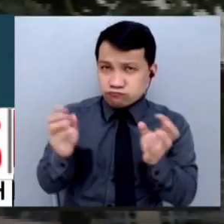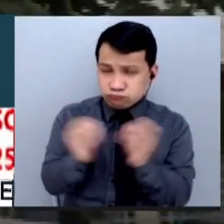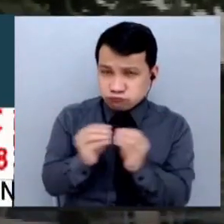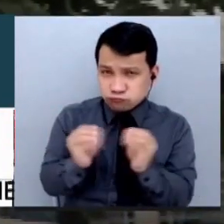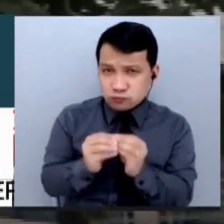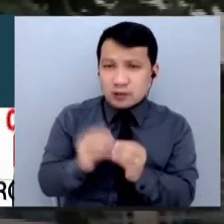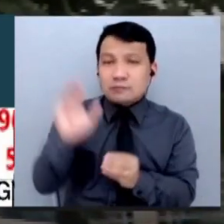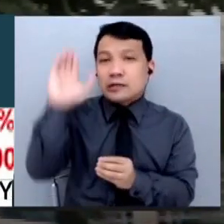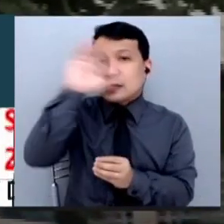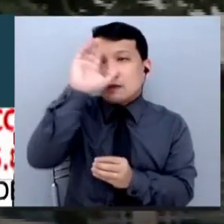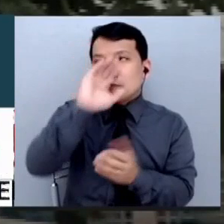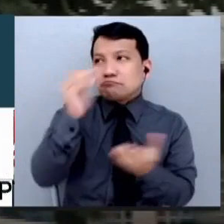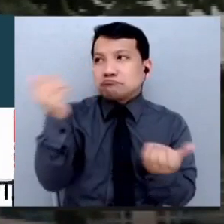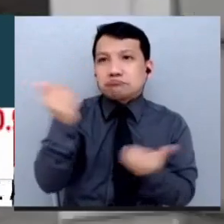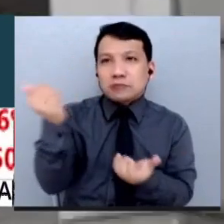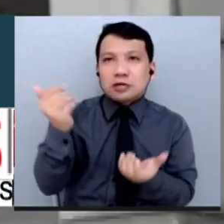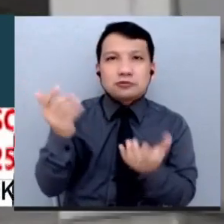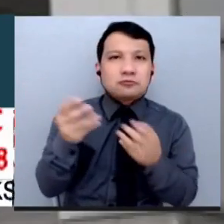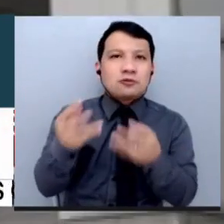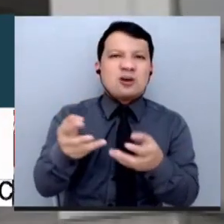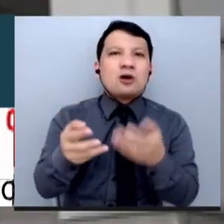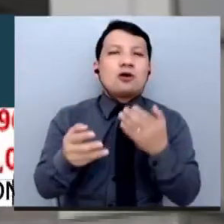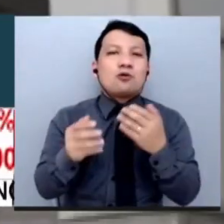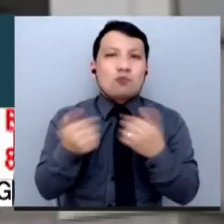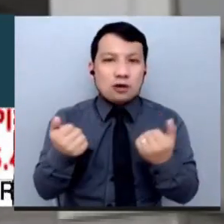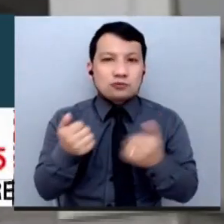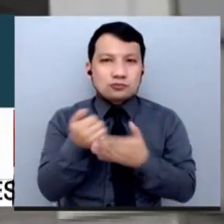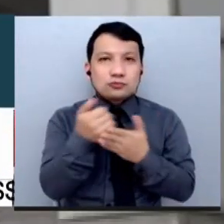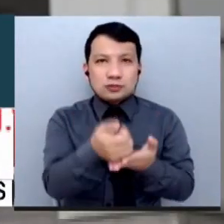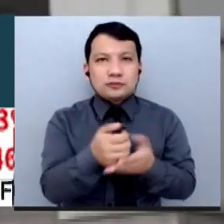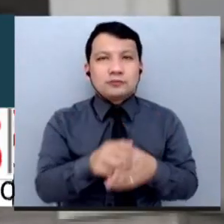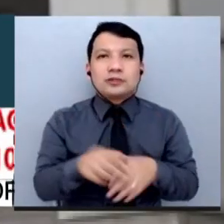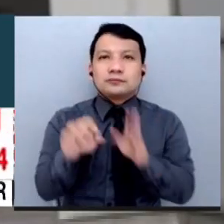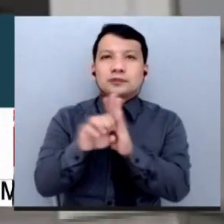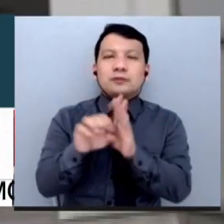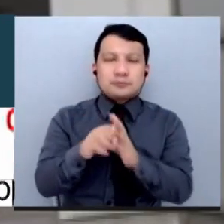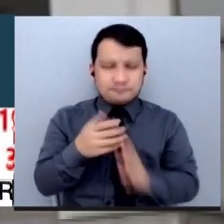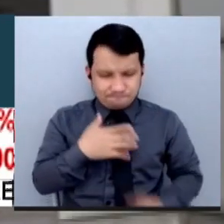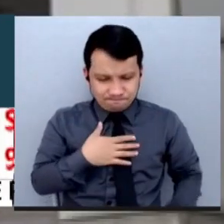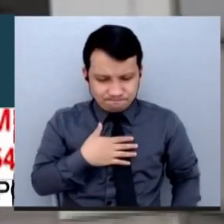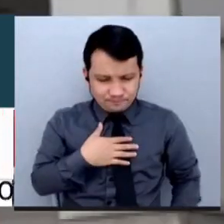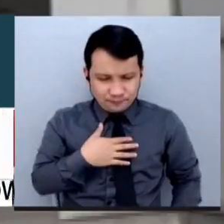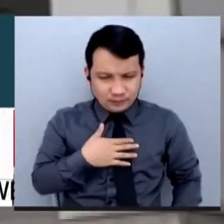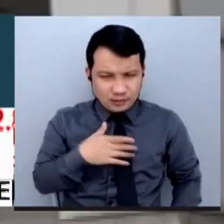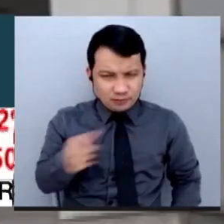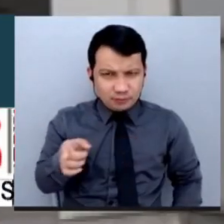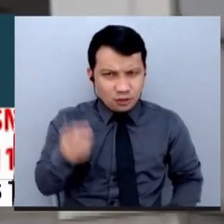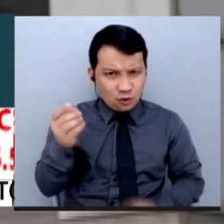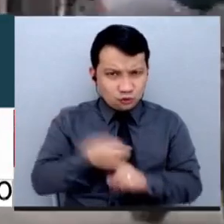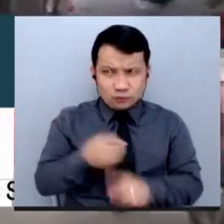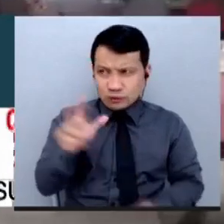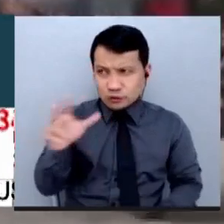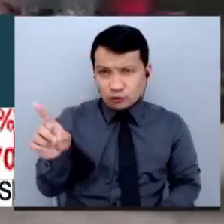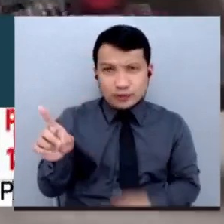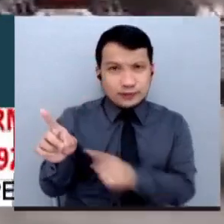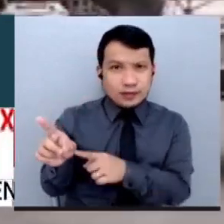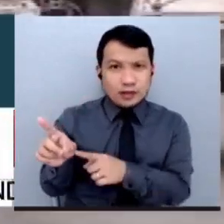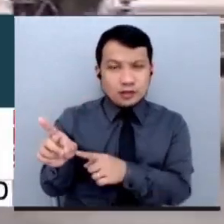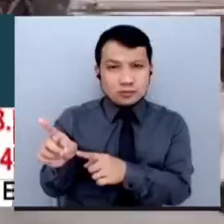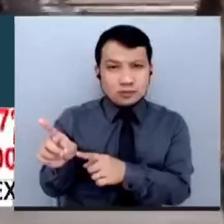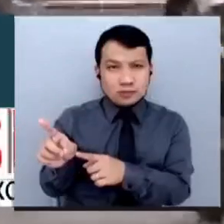naghahanap talaga kami ng paraan kung paanong tutulong. Like for example, up to October 31, di ba? We